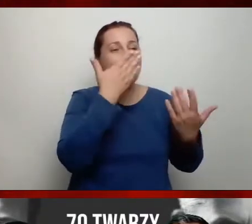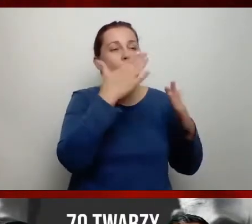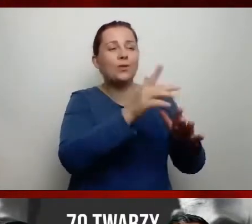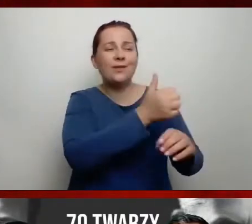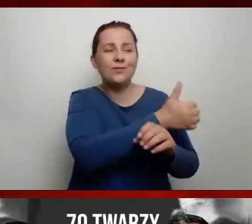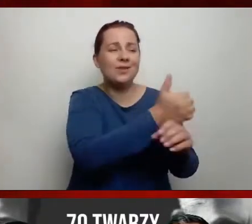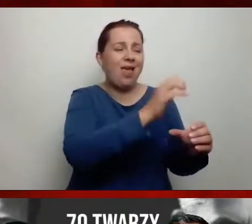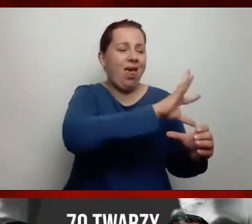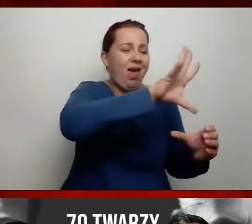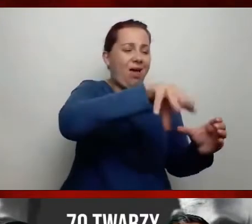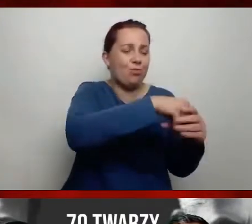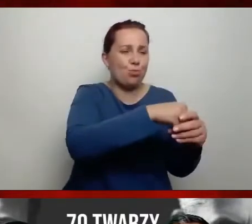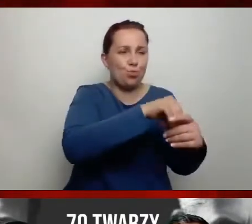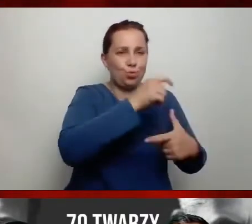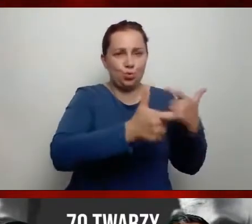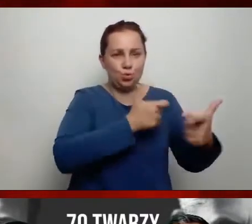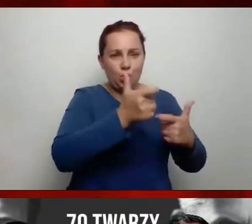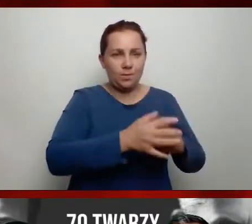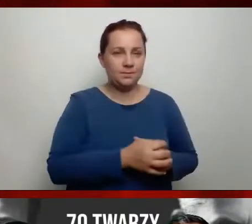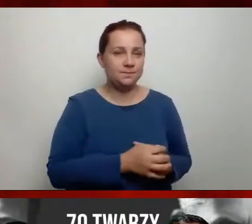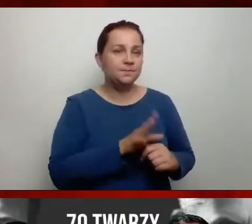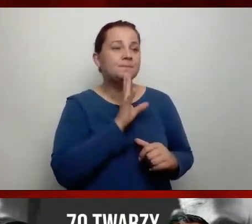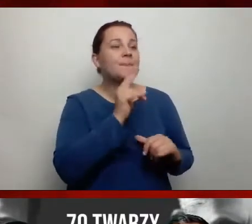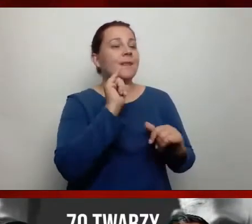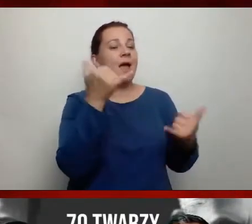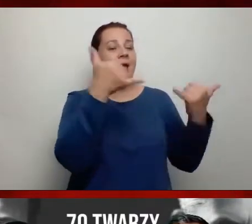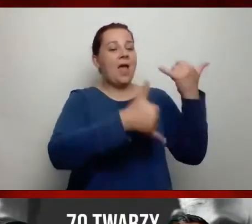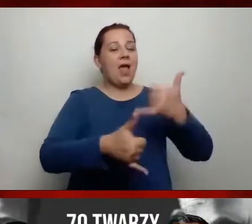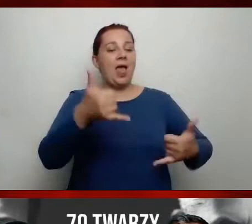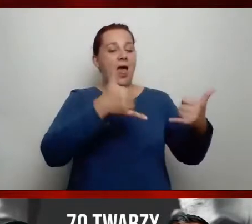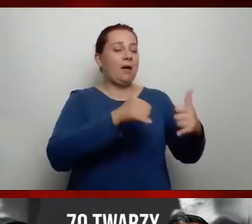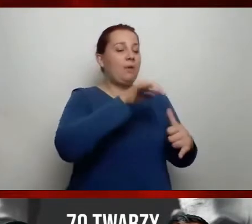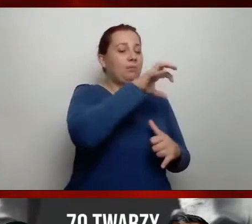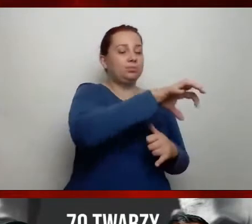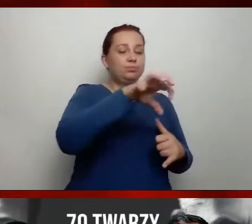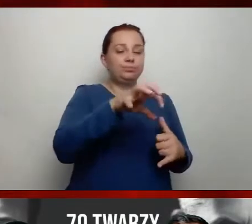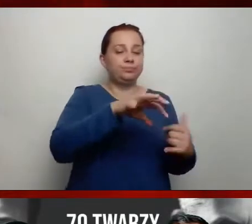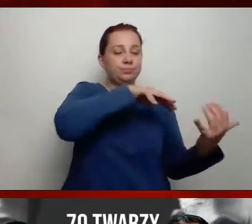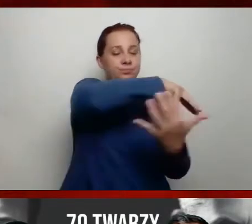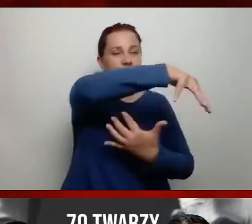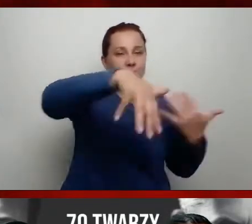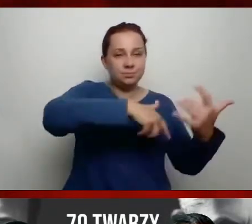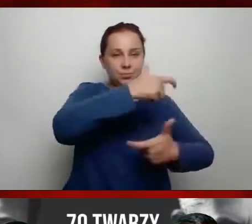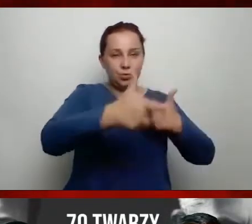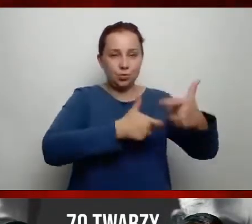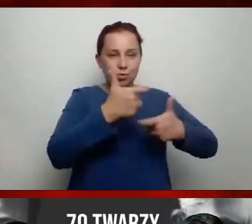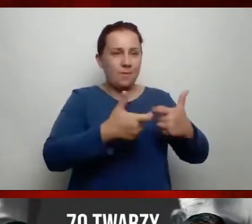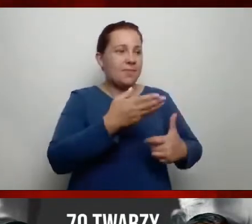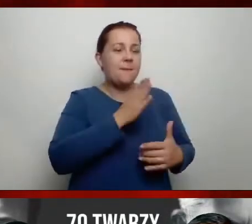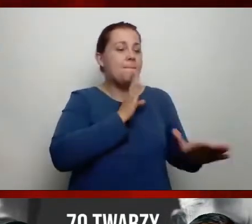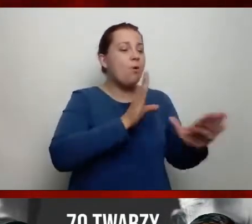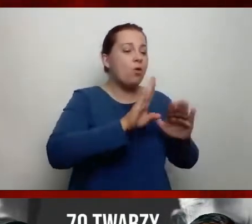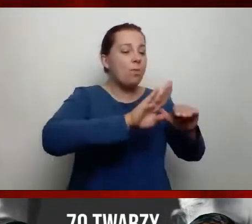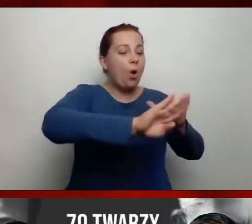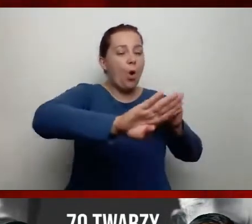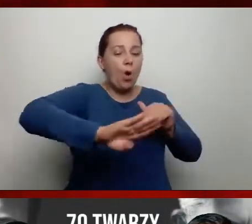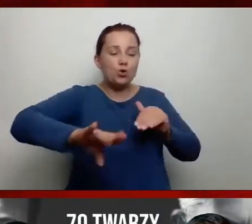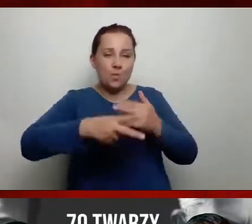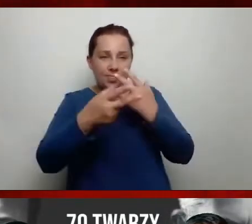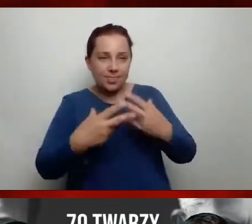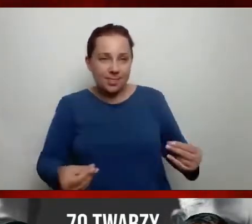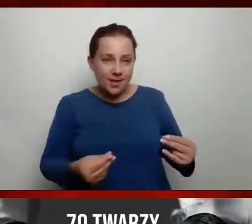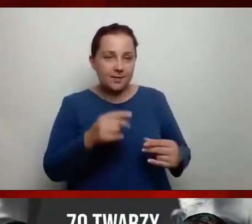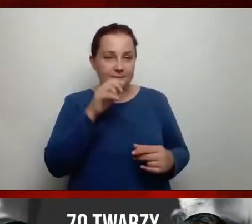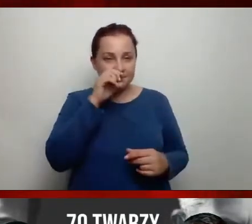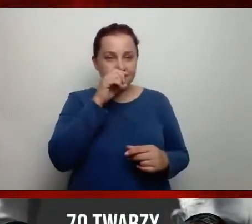jedność. Jak chemik łączący pierwiastki w nowe połączenia chemiczne, niepodobne do żadnego z nich z osobna wziętego. Na